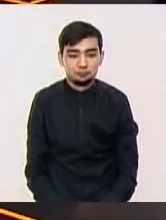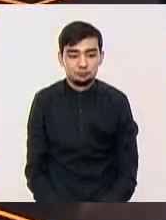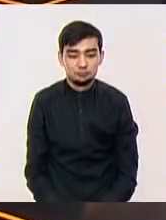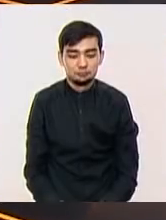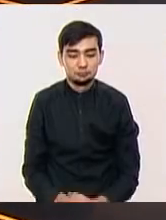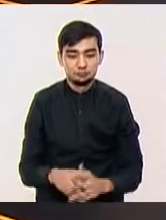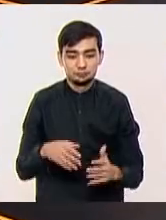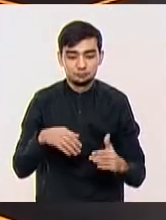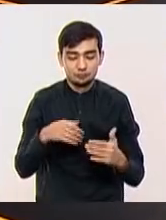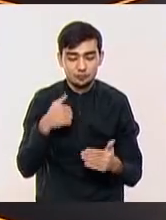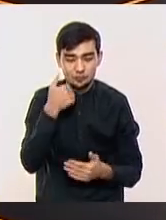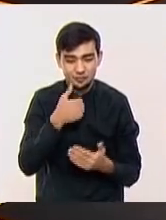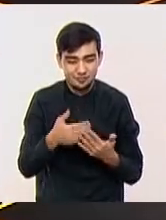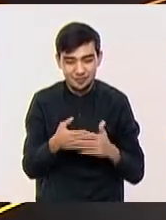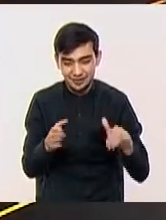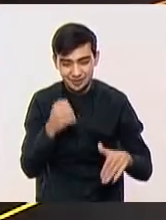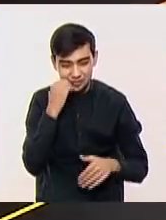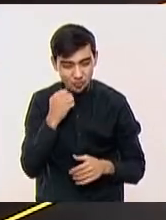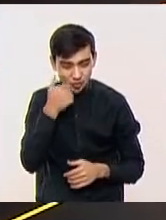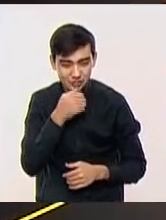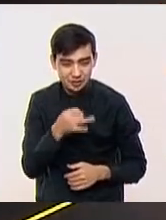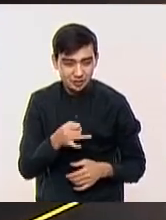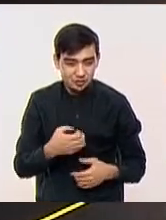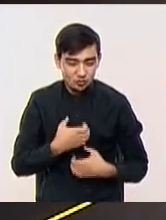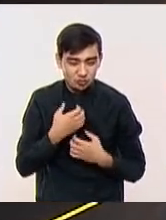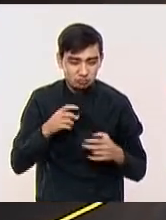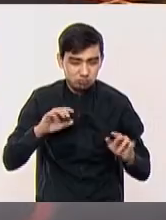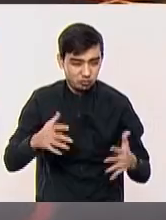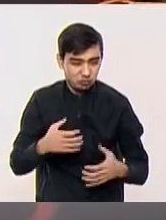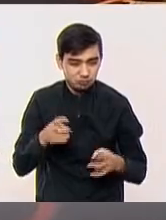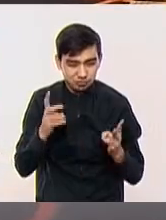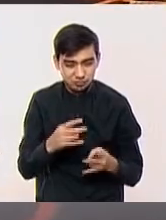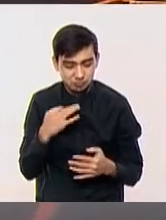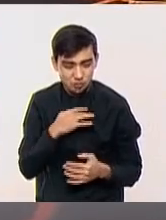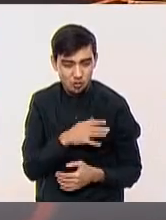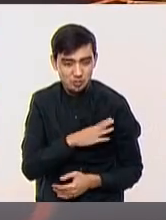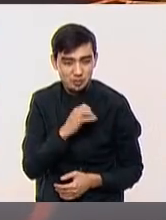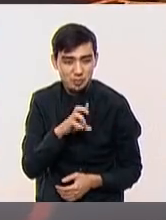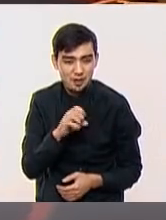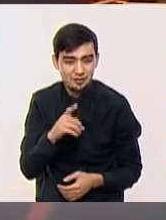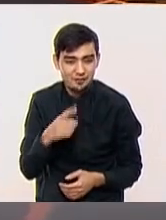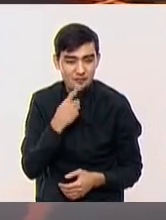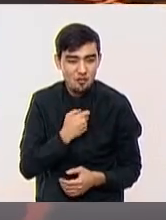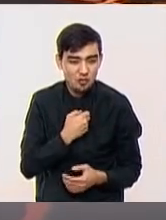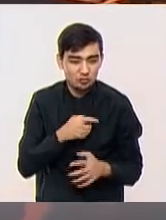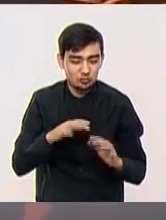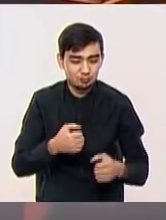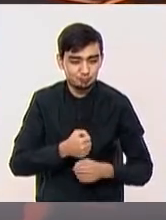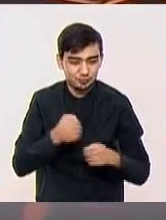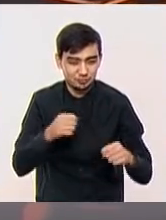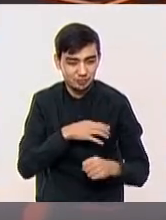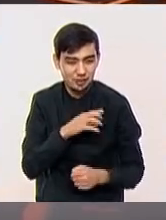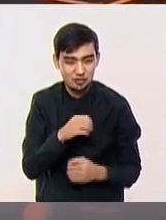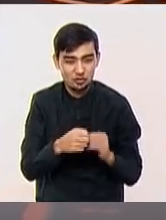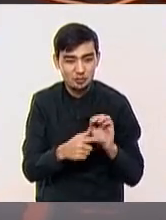Өтіп бара жатқан жылдың өкінішке орай қайғылы сәттері тым көп болды. Бейбіт күнде Байзақтағы әскери бөлімде жарылыс болып 17